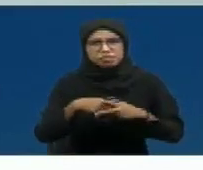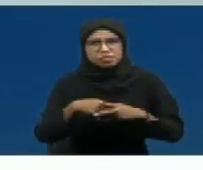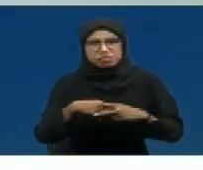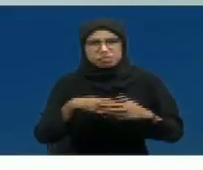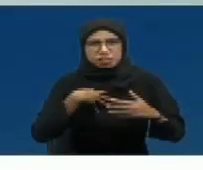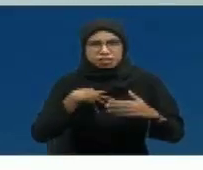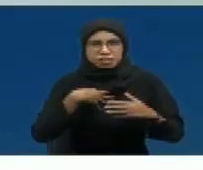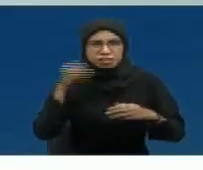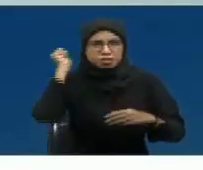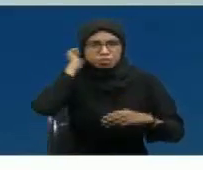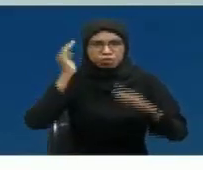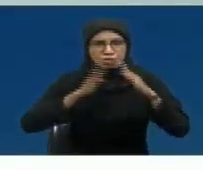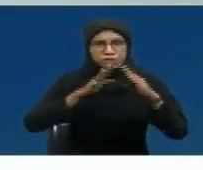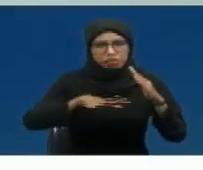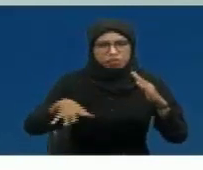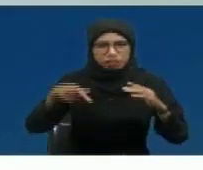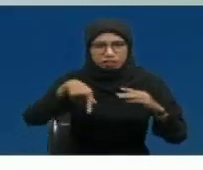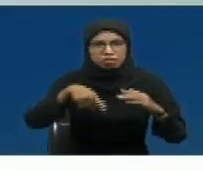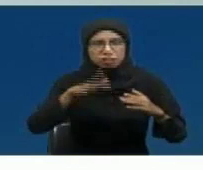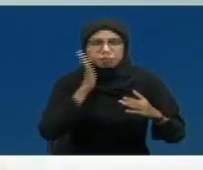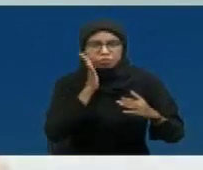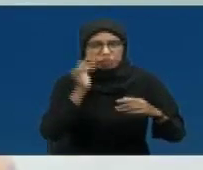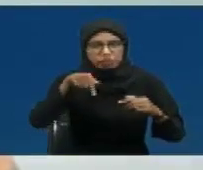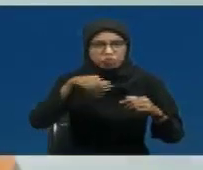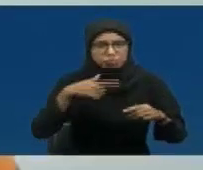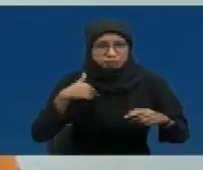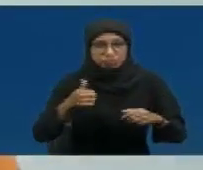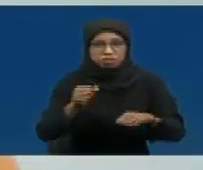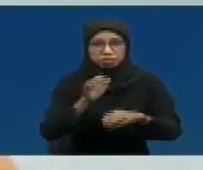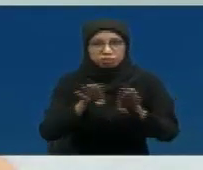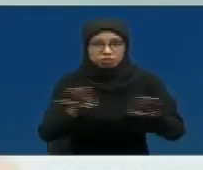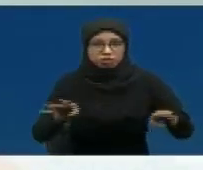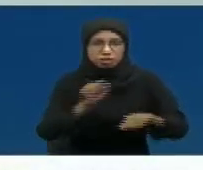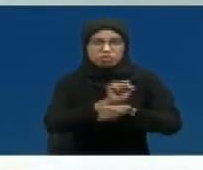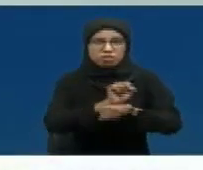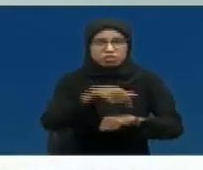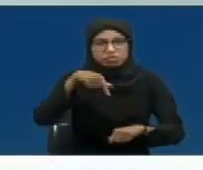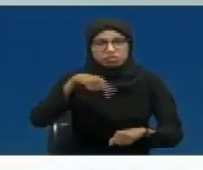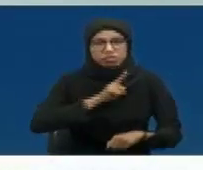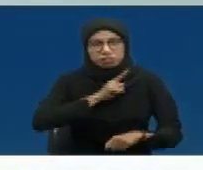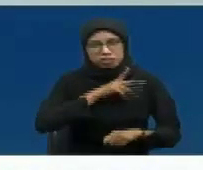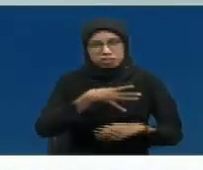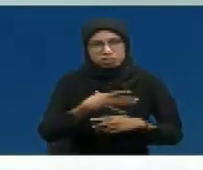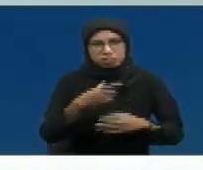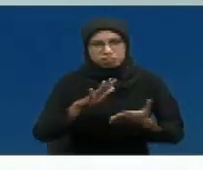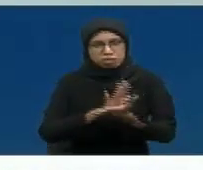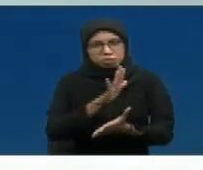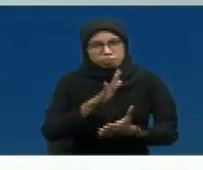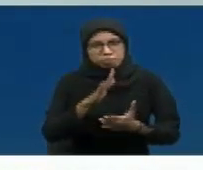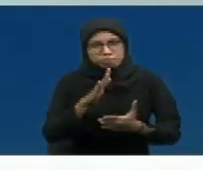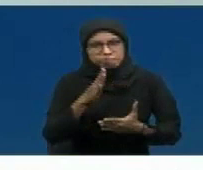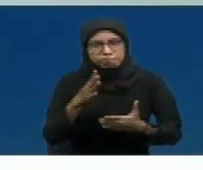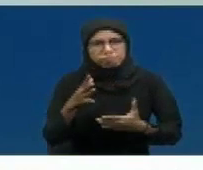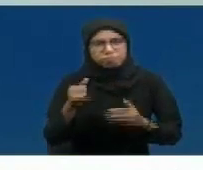atau anak-anak yang putus sekolah itu bisa membuka usaha sendiri dan menghasilkan agar